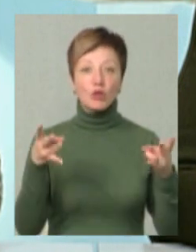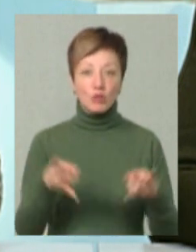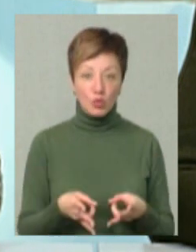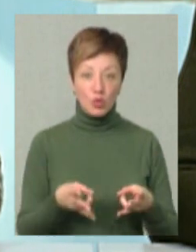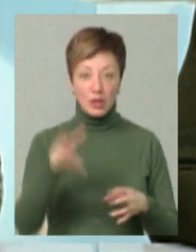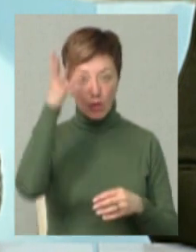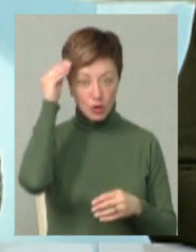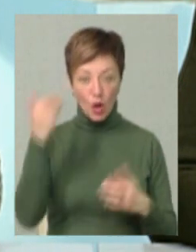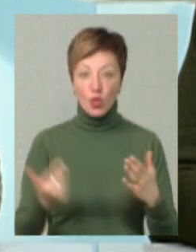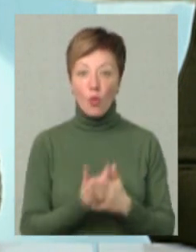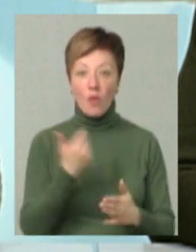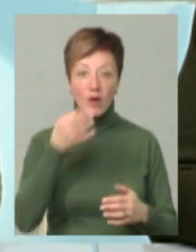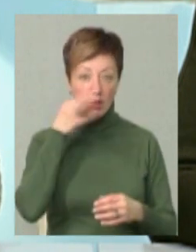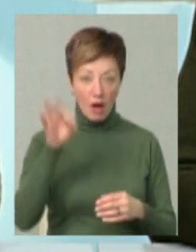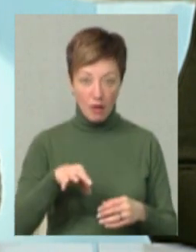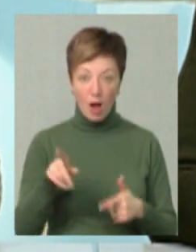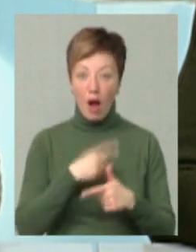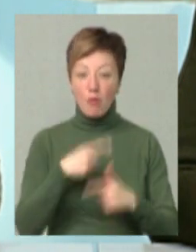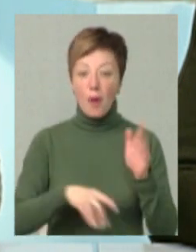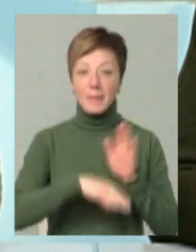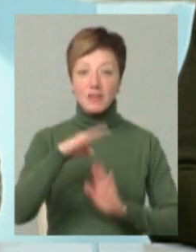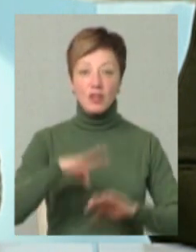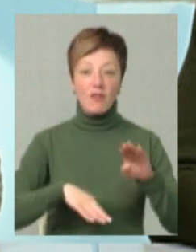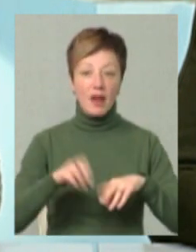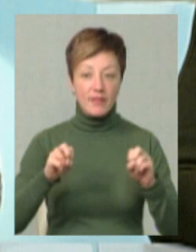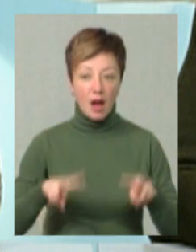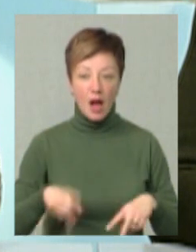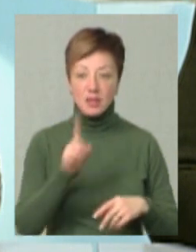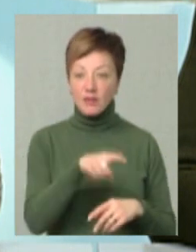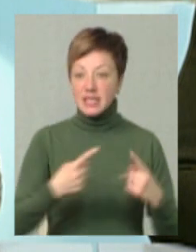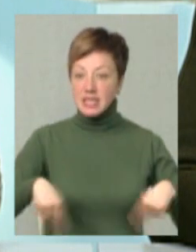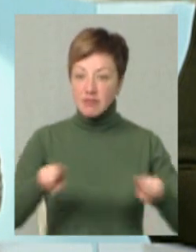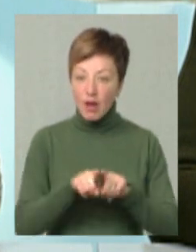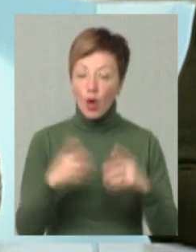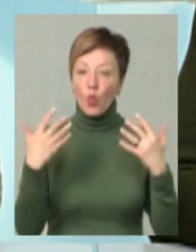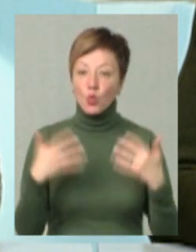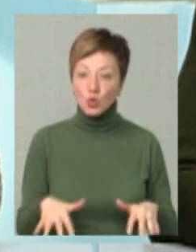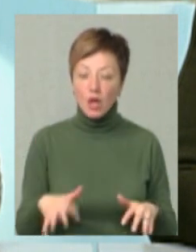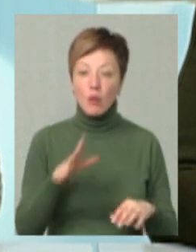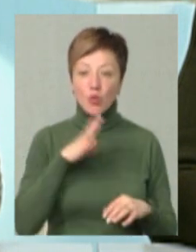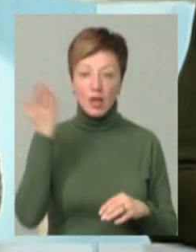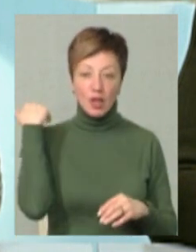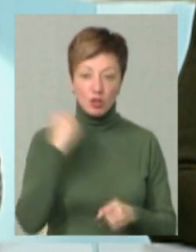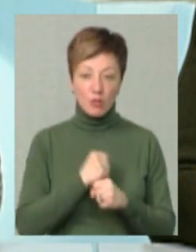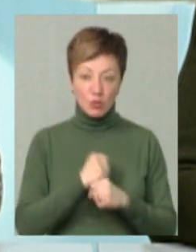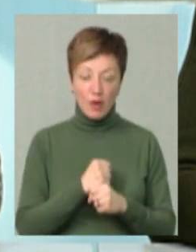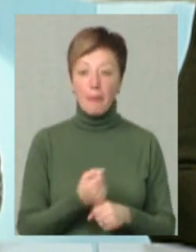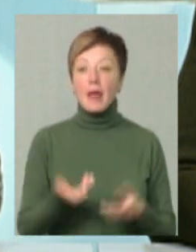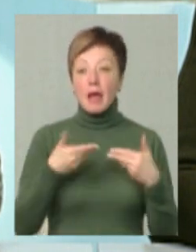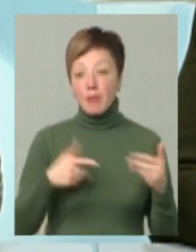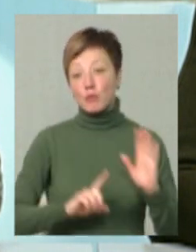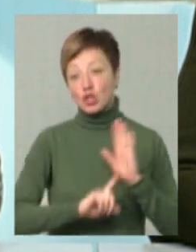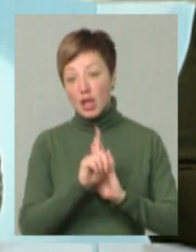потребують набуття якихось нових навичок або підвищення кваліфікації в тій сфері, в якій вони вже якимось чином були задіяні. І ми